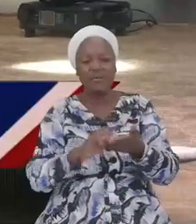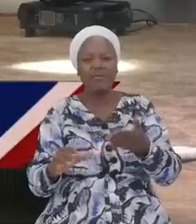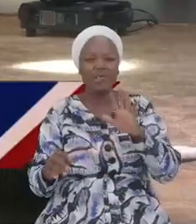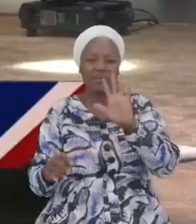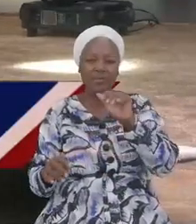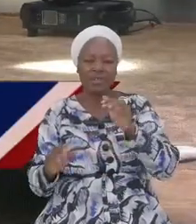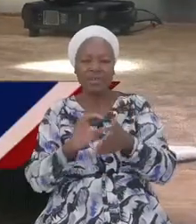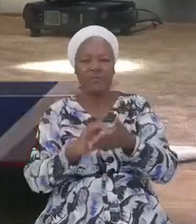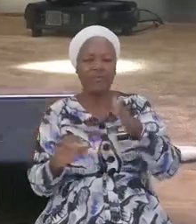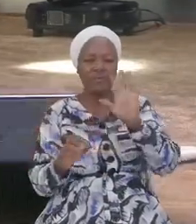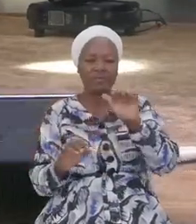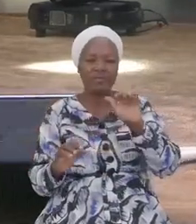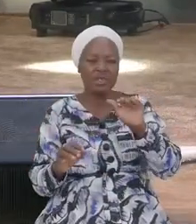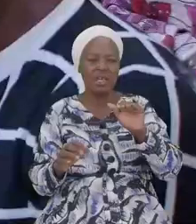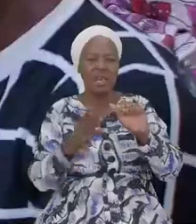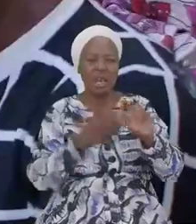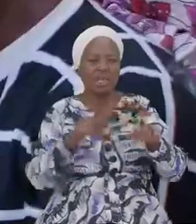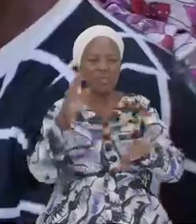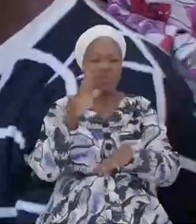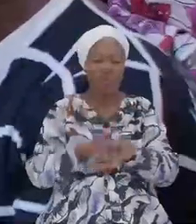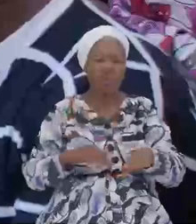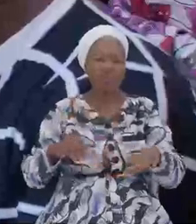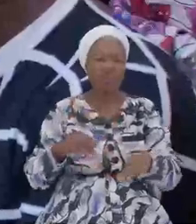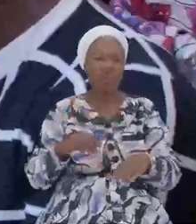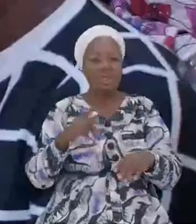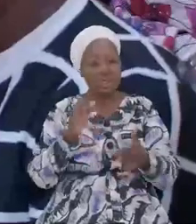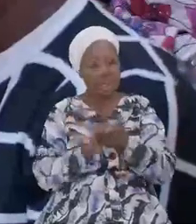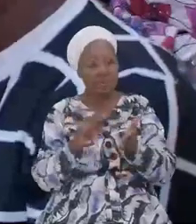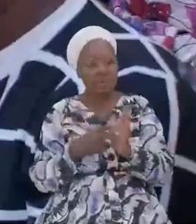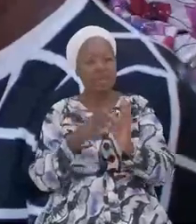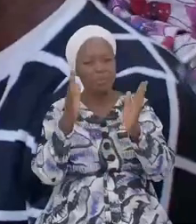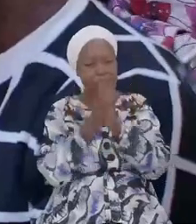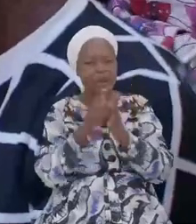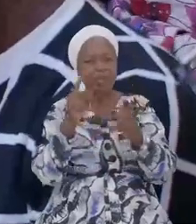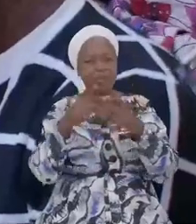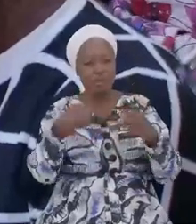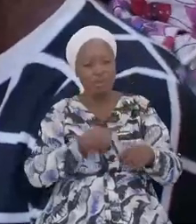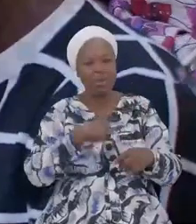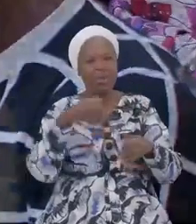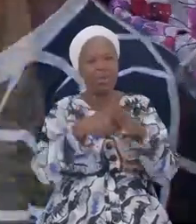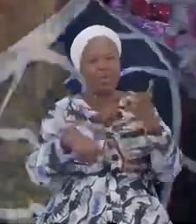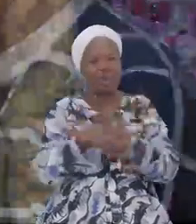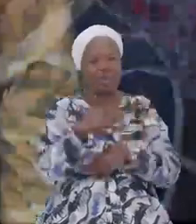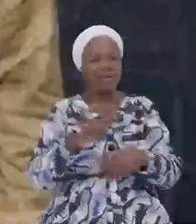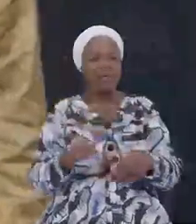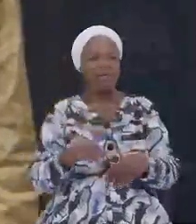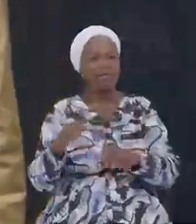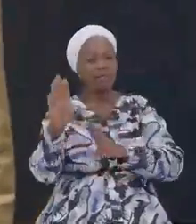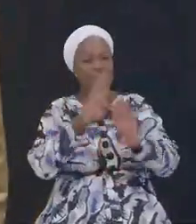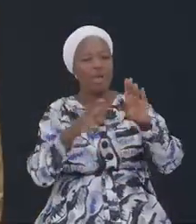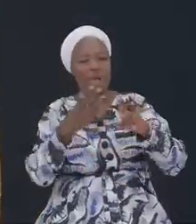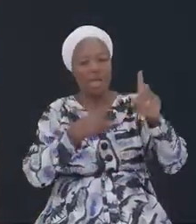Verset 15. Et invoque-moi au jour de la détresse. Je te délivrerai.